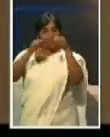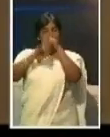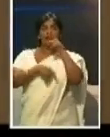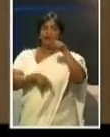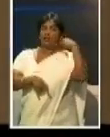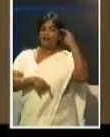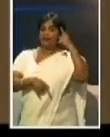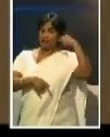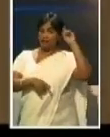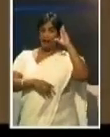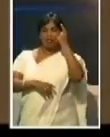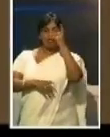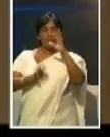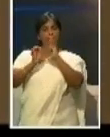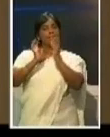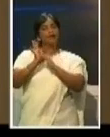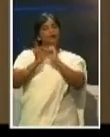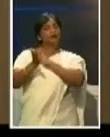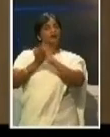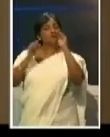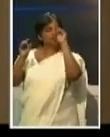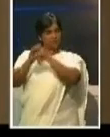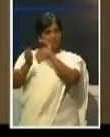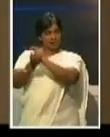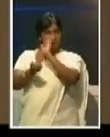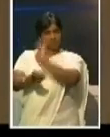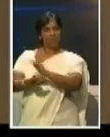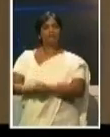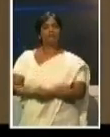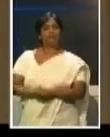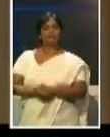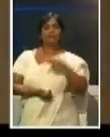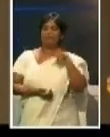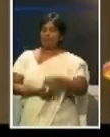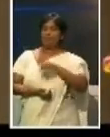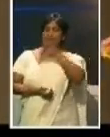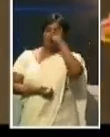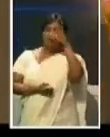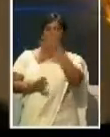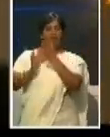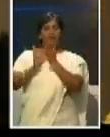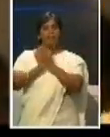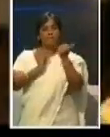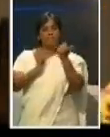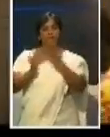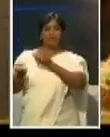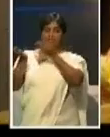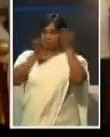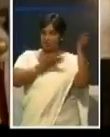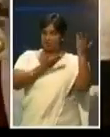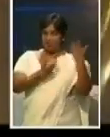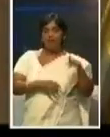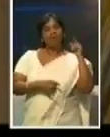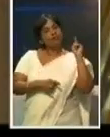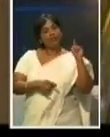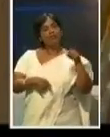චූඩාමාණික්කයේ මධ්‍යම රාත්‍රී දක්වා බණ්ඩාර නායක සම්මන්ත්‍රණ ශාලා පරිශ්‍රයේ තැන්පත් කර තිබුණා. එය අද කුරුණෑගල ඇත්කඳ රාජමහා විහාරයට වැඩම කරනු ලැබූ